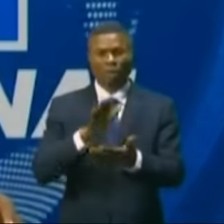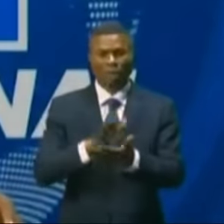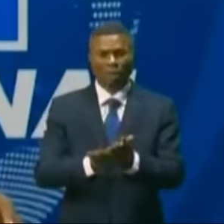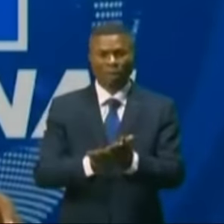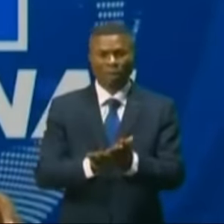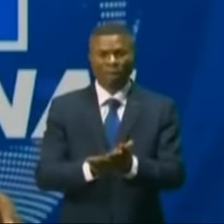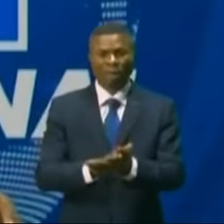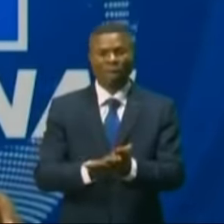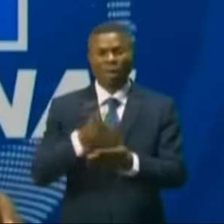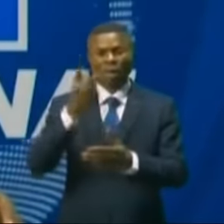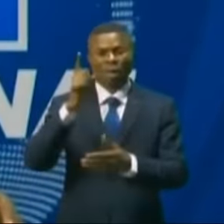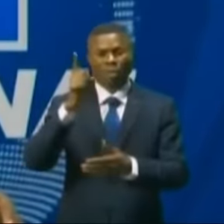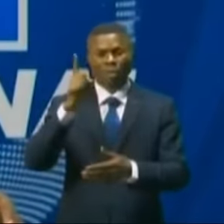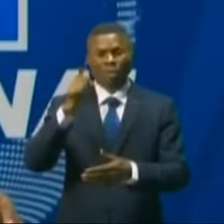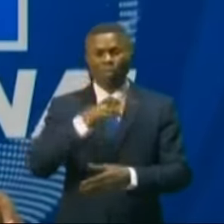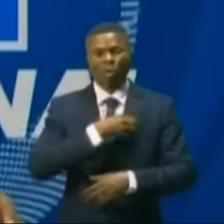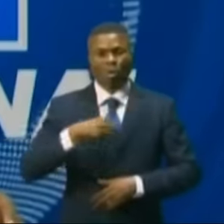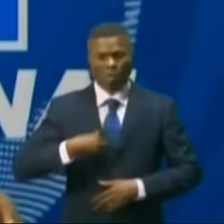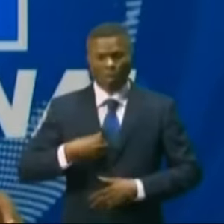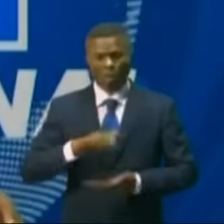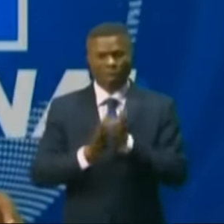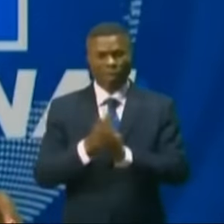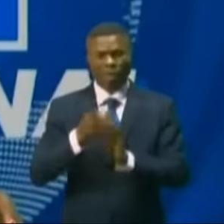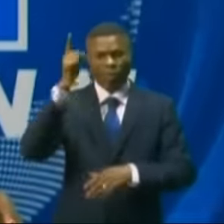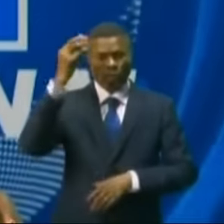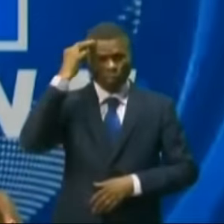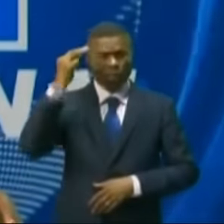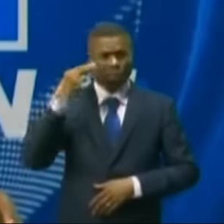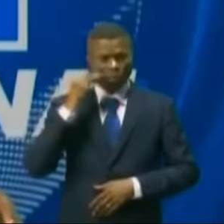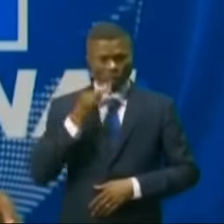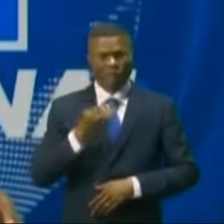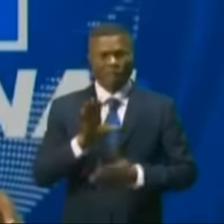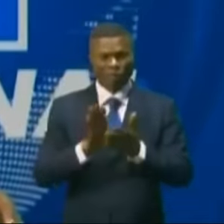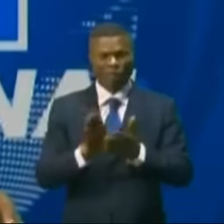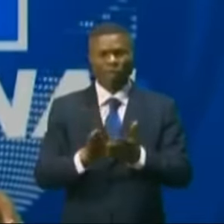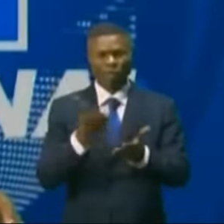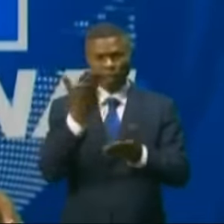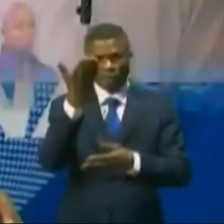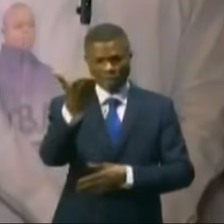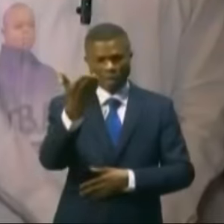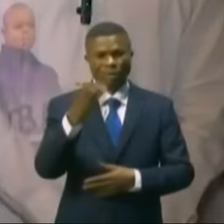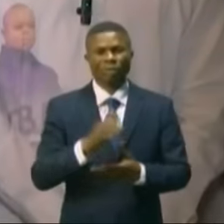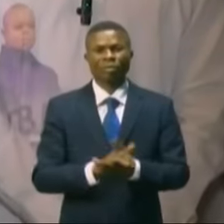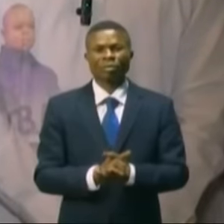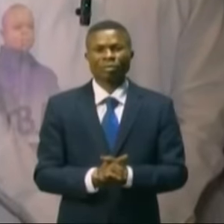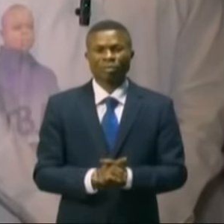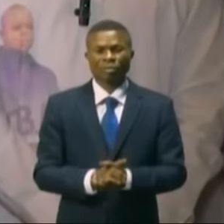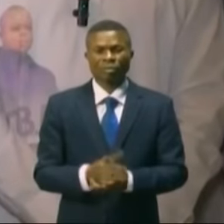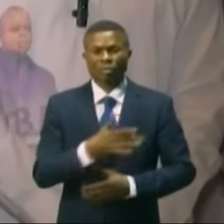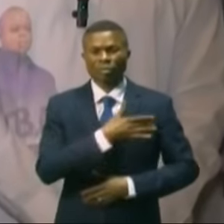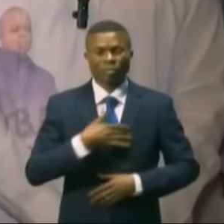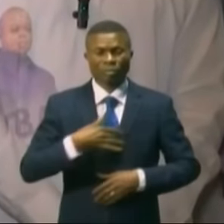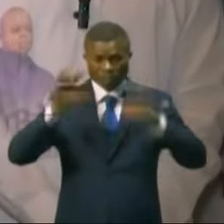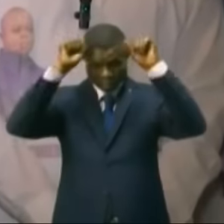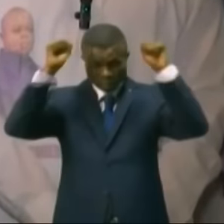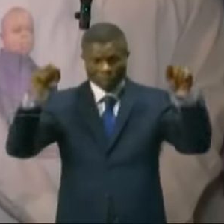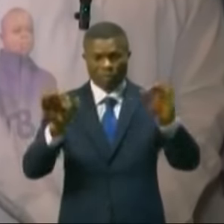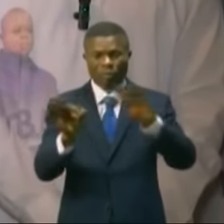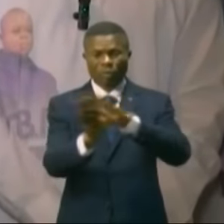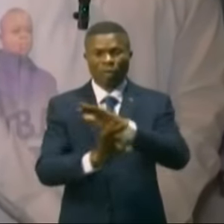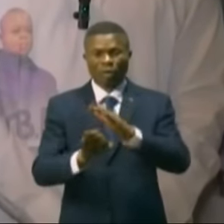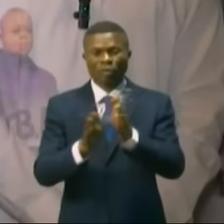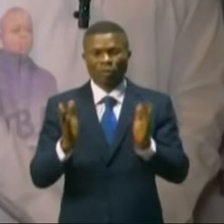la toute première femme Premier ministre. Des propos recueillis par Anita Luamba. Au nom du président